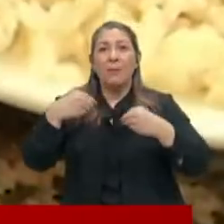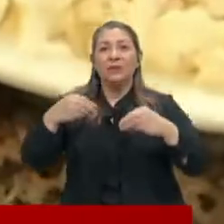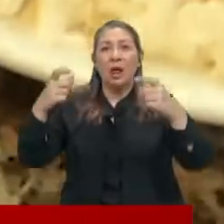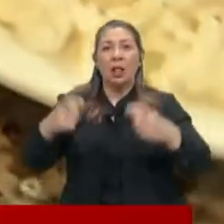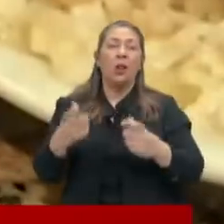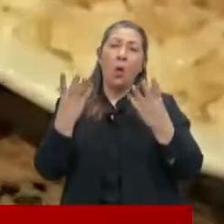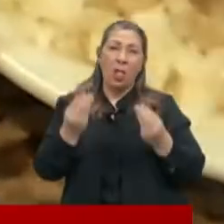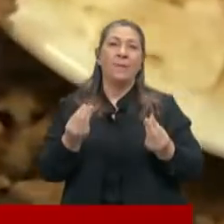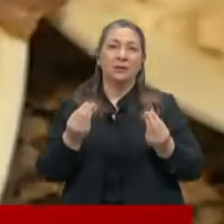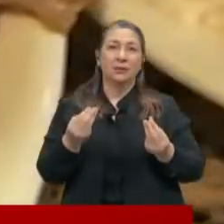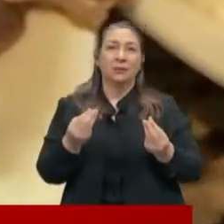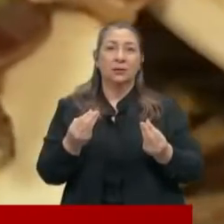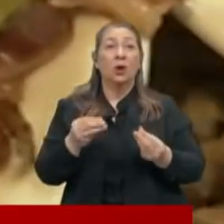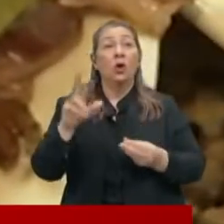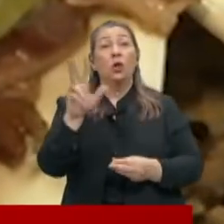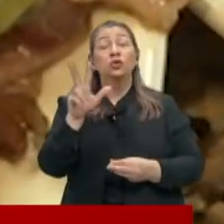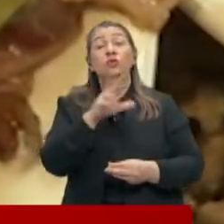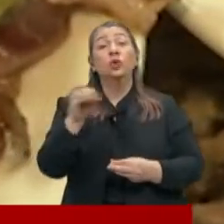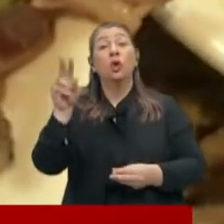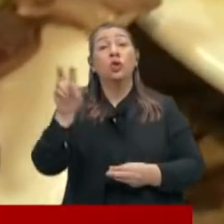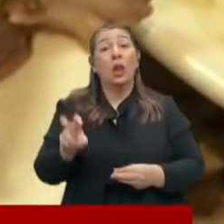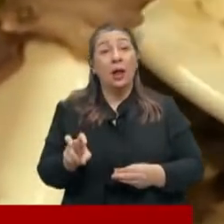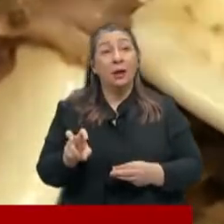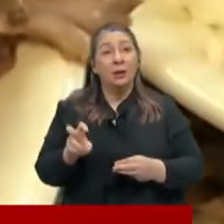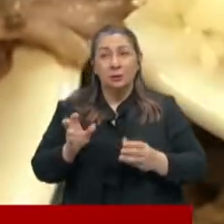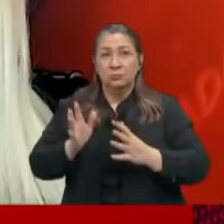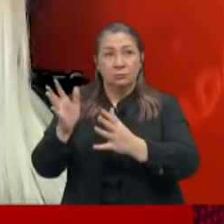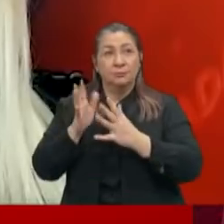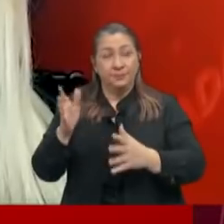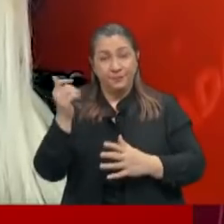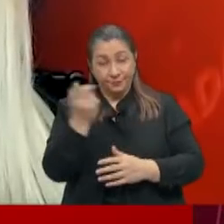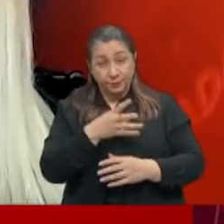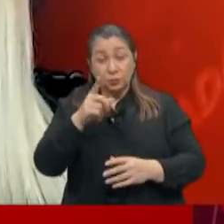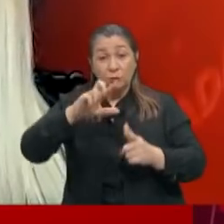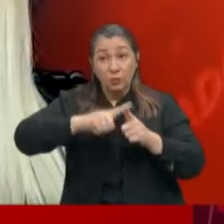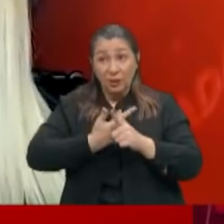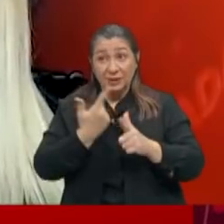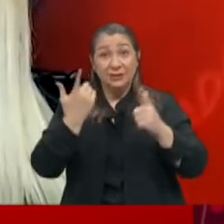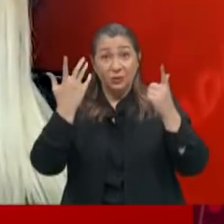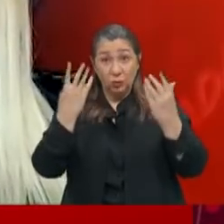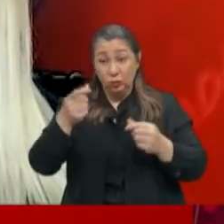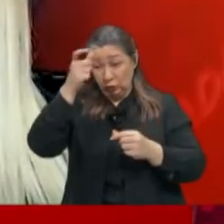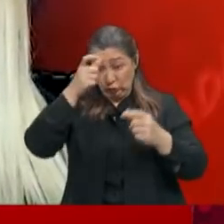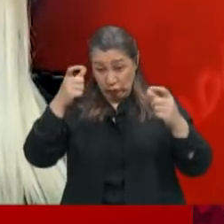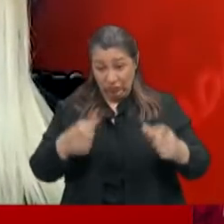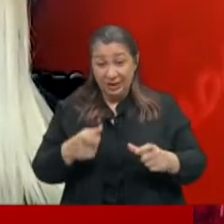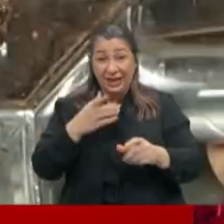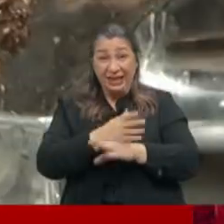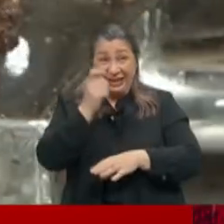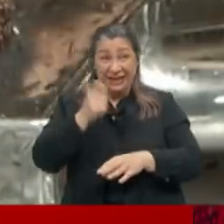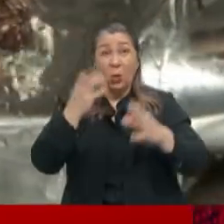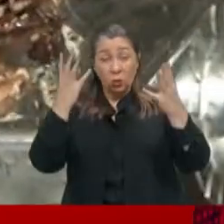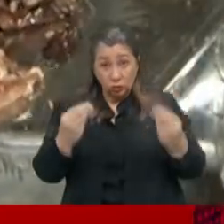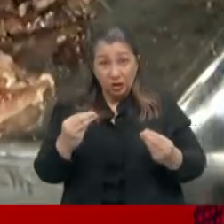alanı oluşması anlamına geliyor. 30 milyon dolar ihracat rakamlarımız. Bu projenin ülkemizde